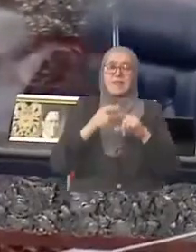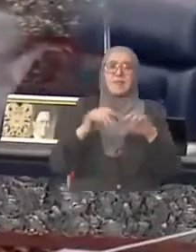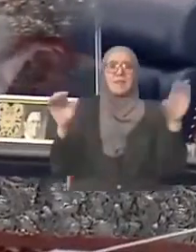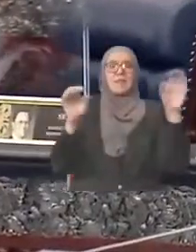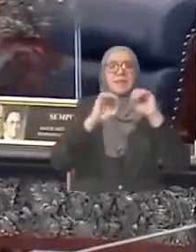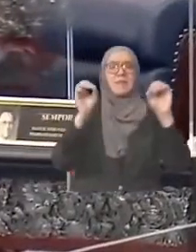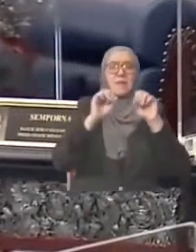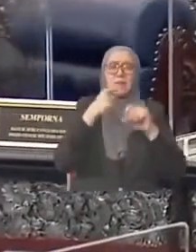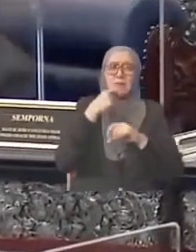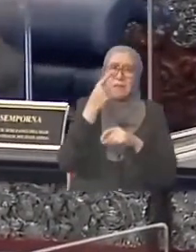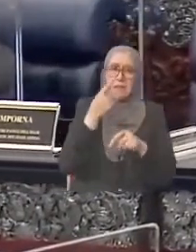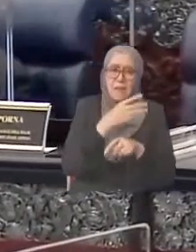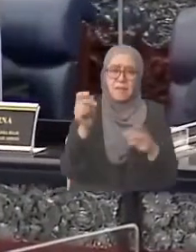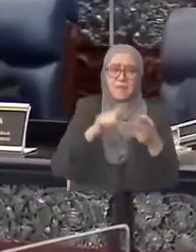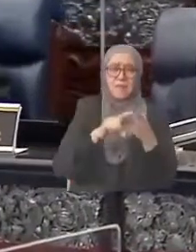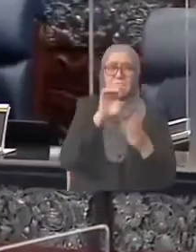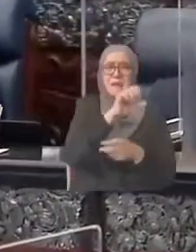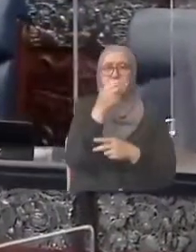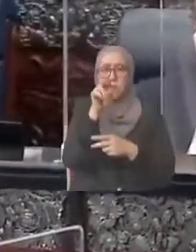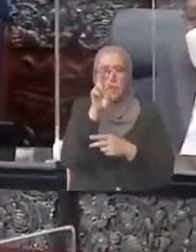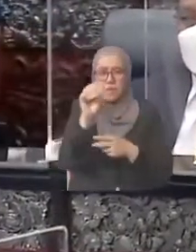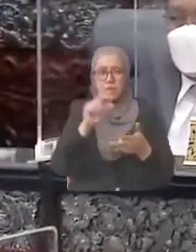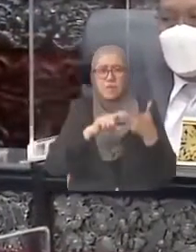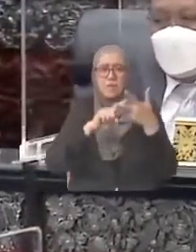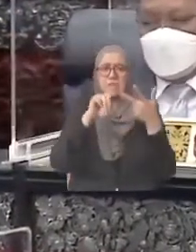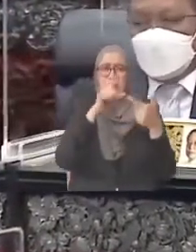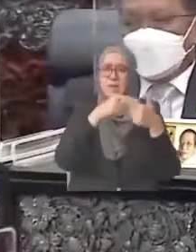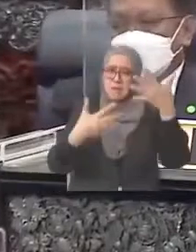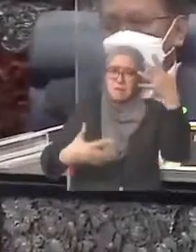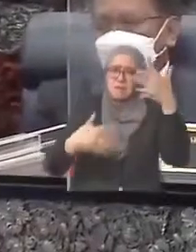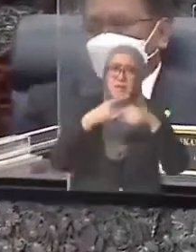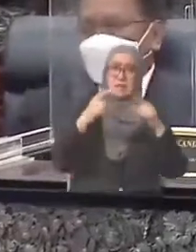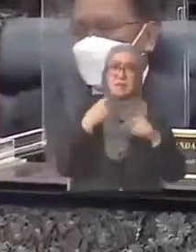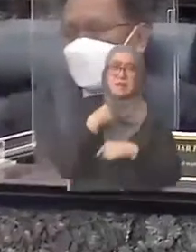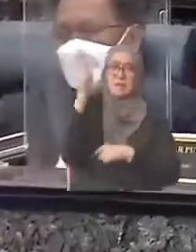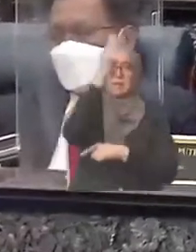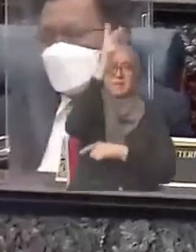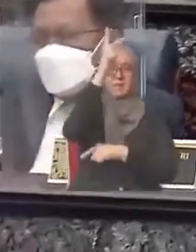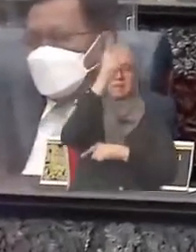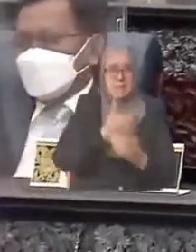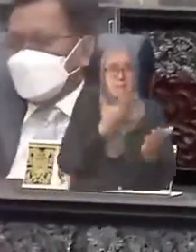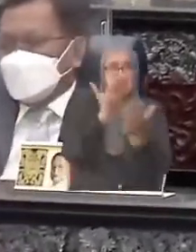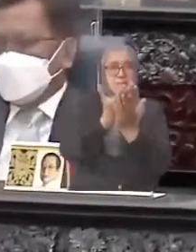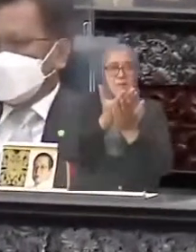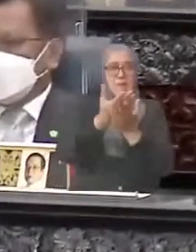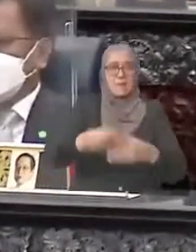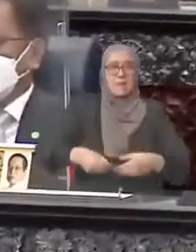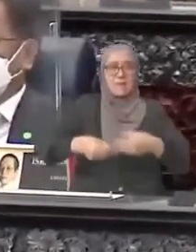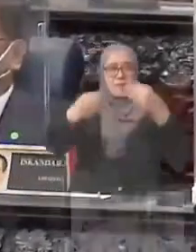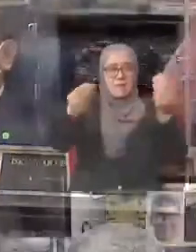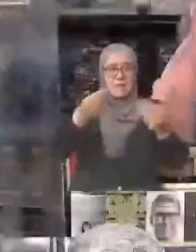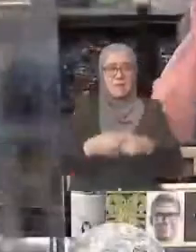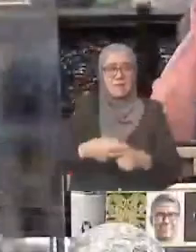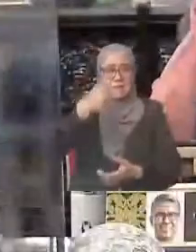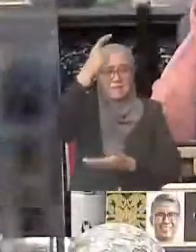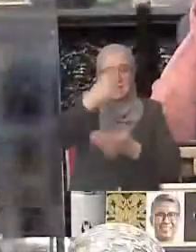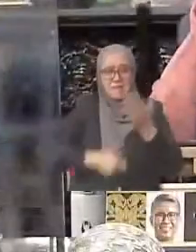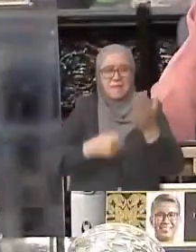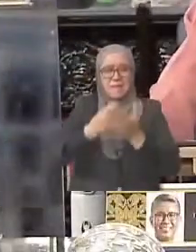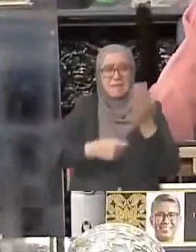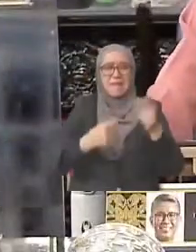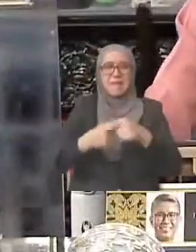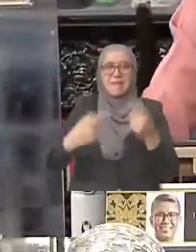X Nova Musi dan Oli kerajaan bercadang untuk memberikan pengecualian Cukai pendapatan ke atas uang hadiah kemenangan kejohanan